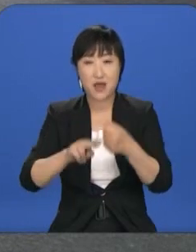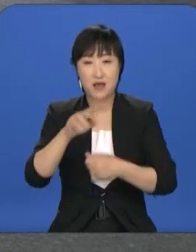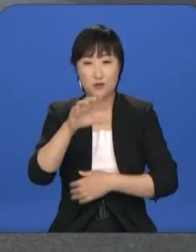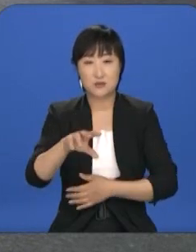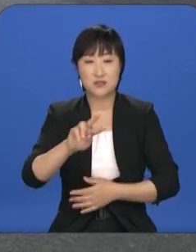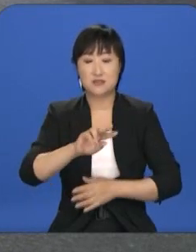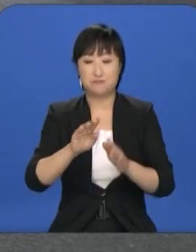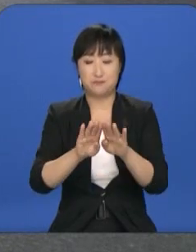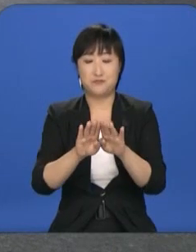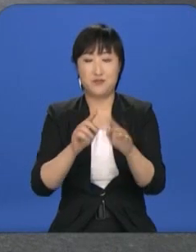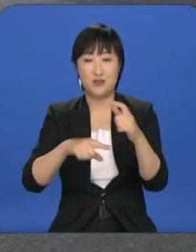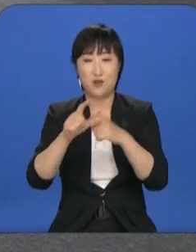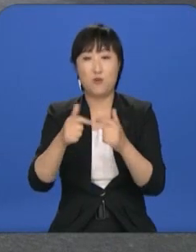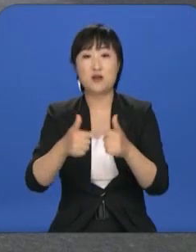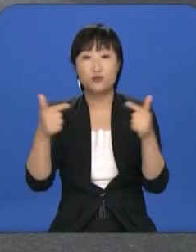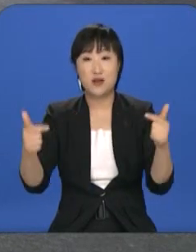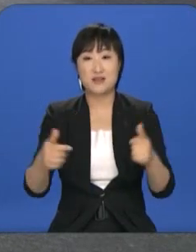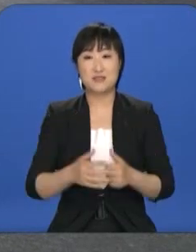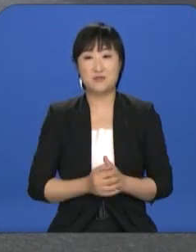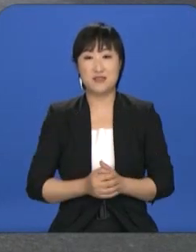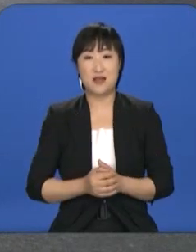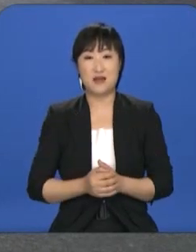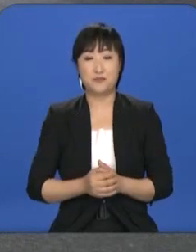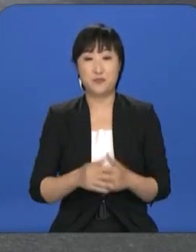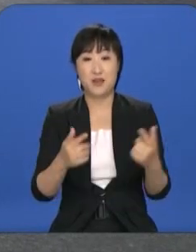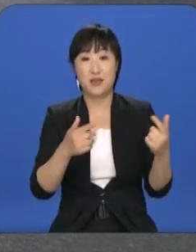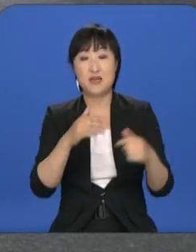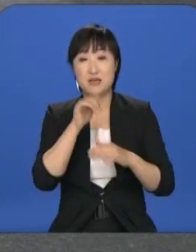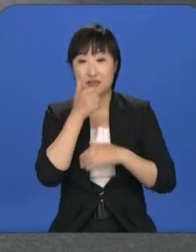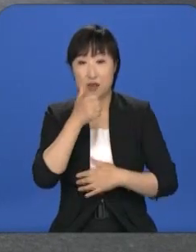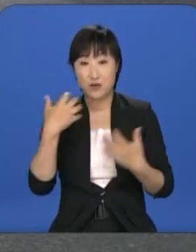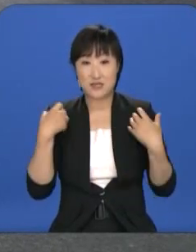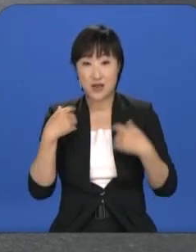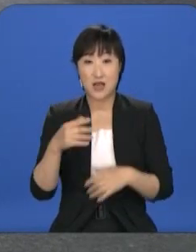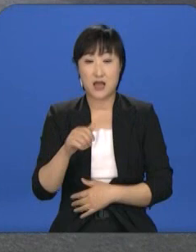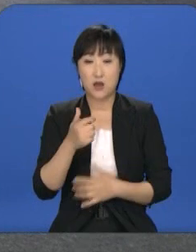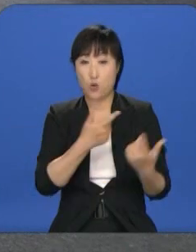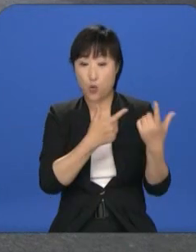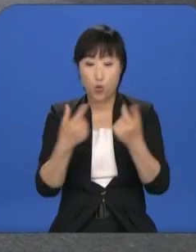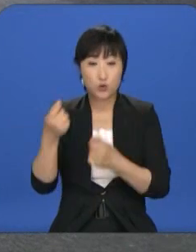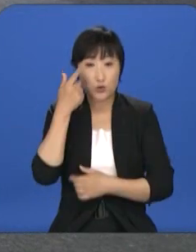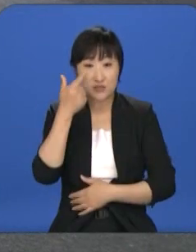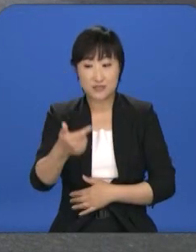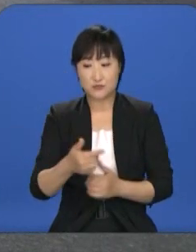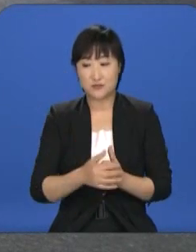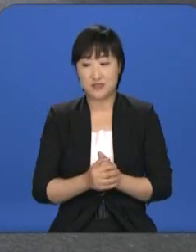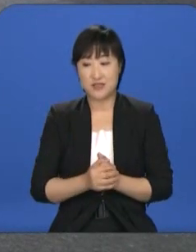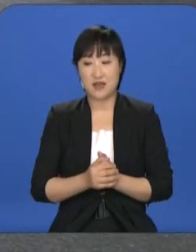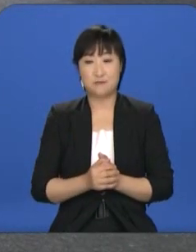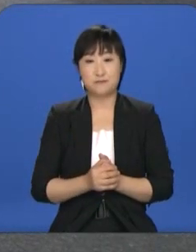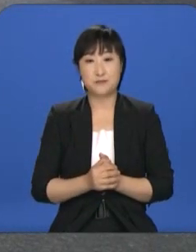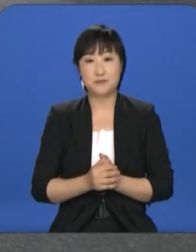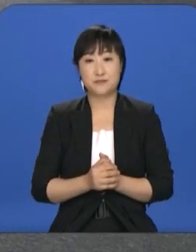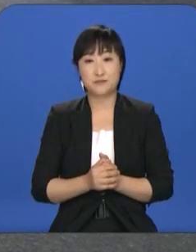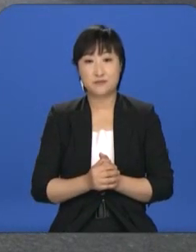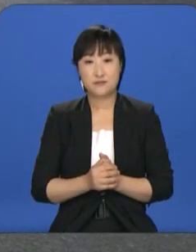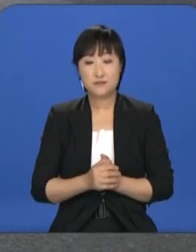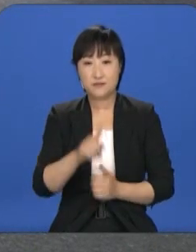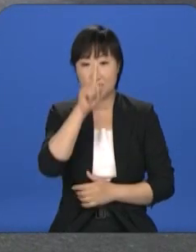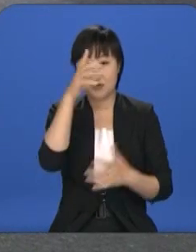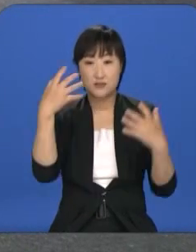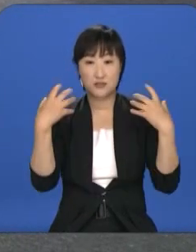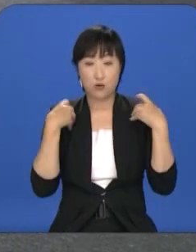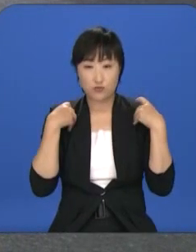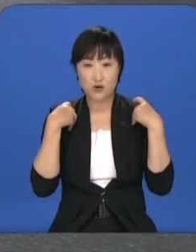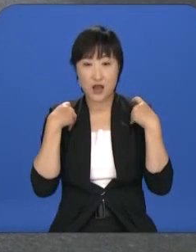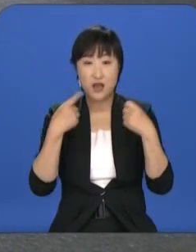좋은 생각이십니다. 네, 네 이번 네. 순서는 사회자인 제가 드리는 공통 질문에 대해 각자 후보들의 견해를 들어보겠습니다. 질문 드리겠습니다.